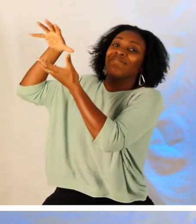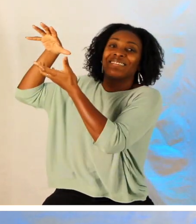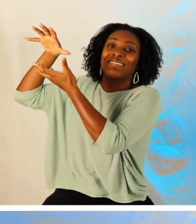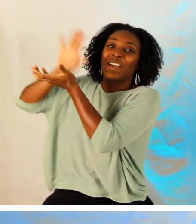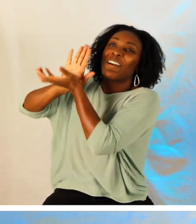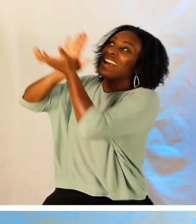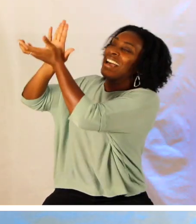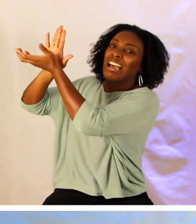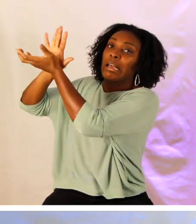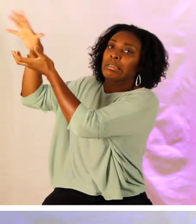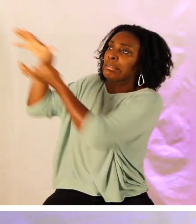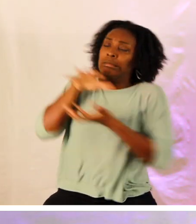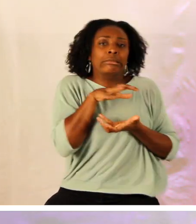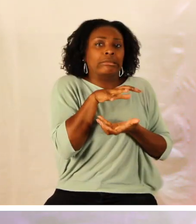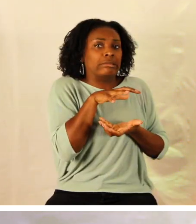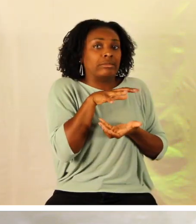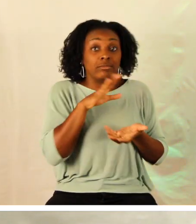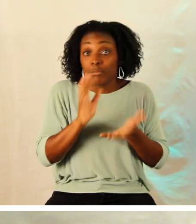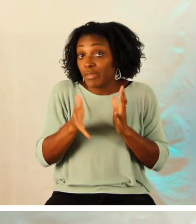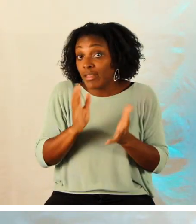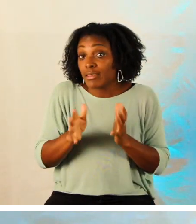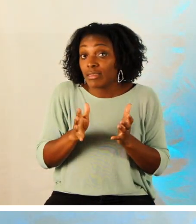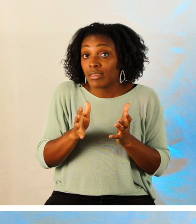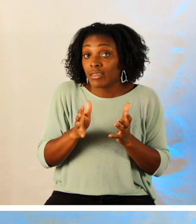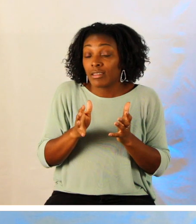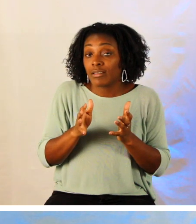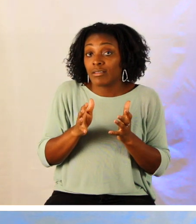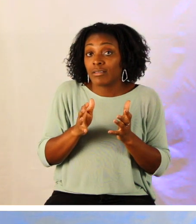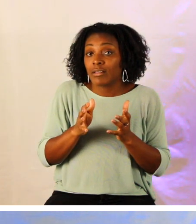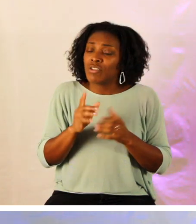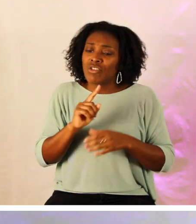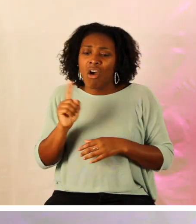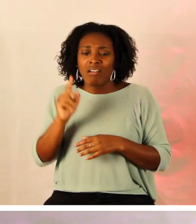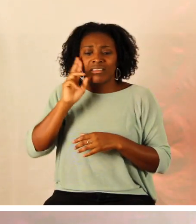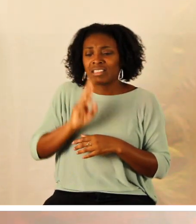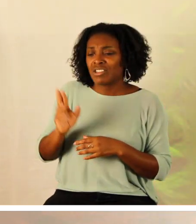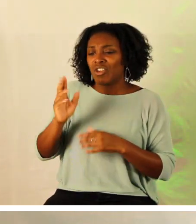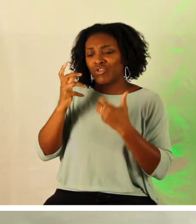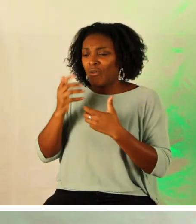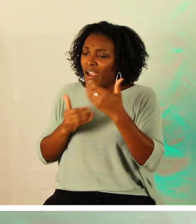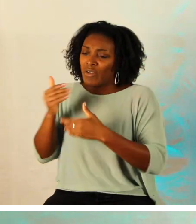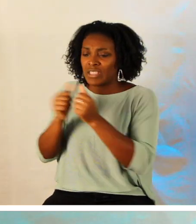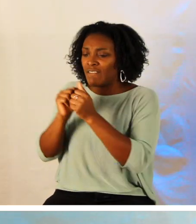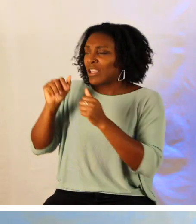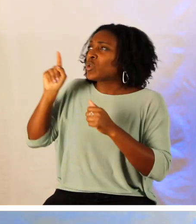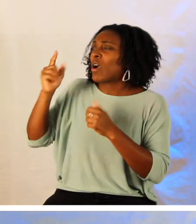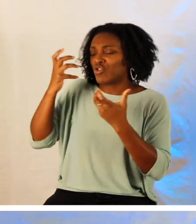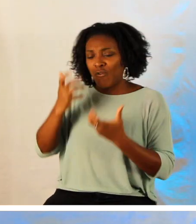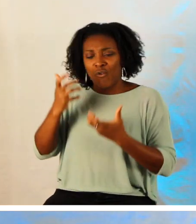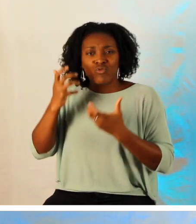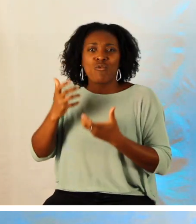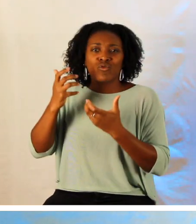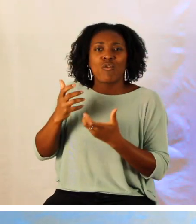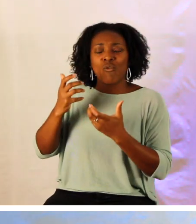tu avais dit au Seigneur, Seigneur, non, je laisse ça de côté, j'abandonne ces choses-là qui m'empêchent d'avancer avec toi. Pourtant,